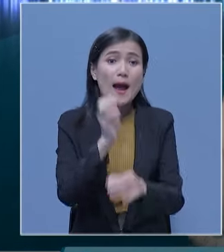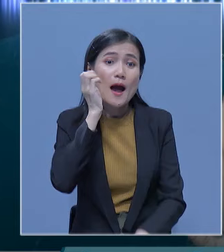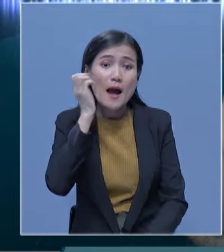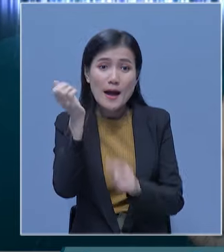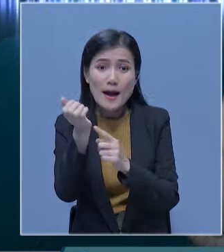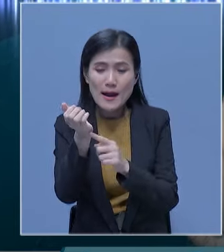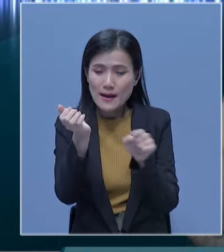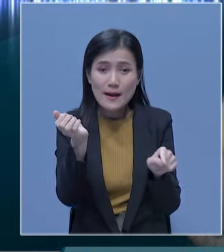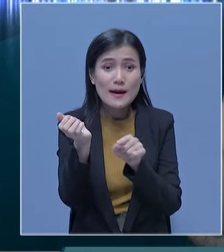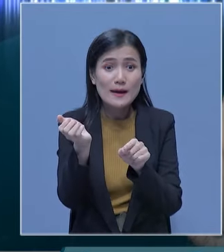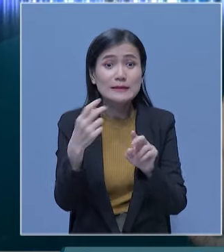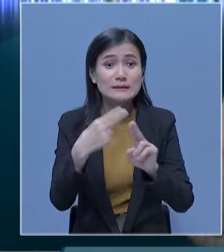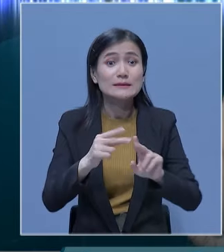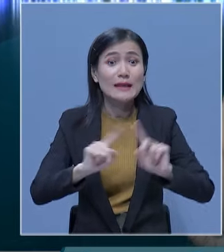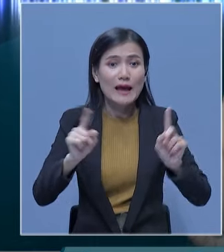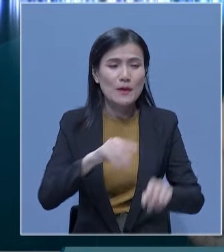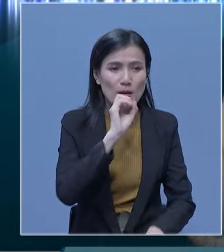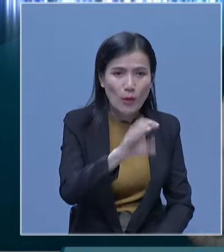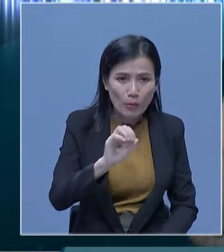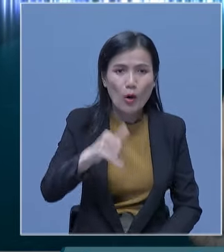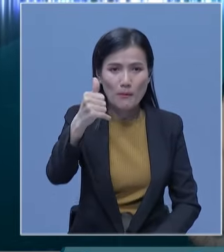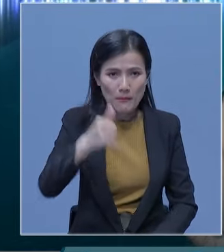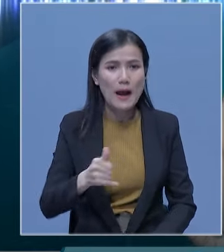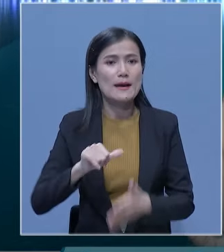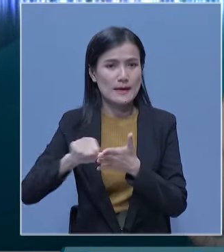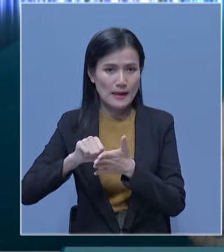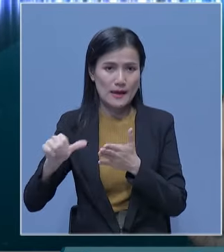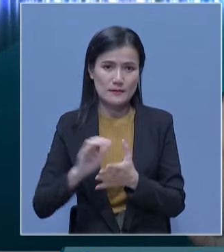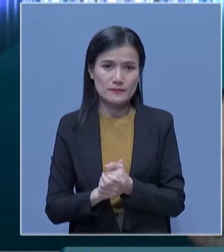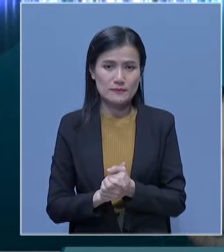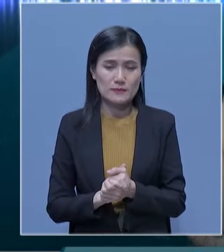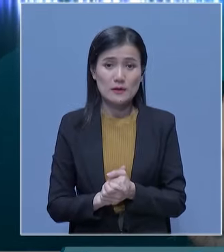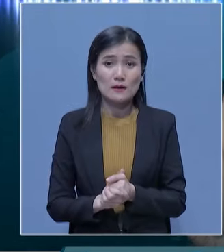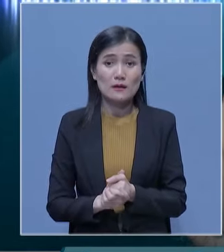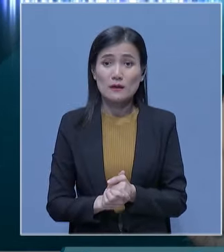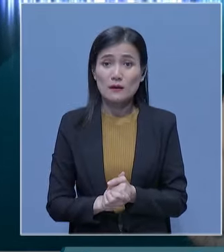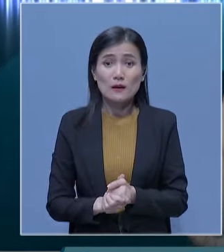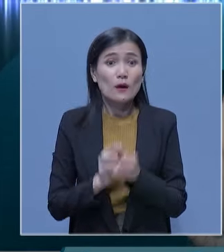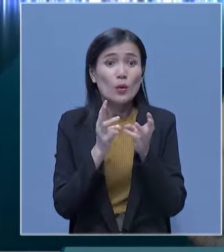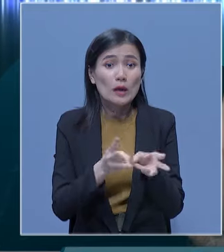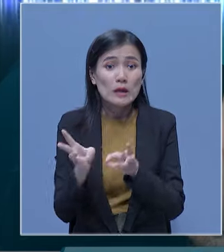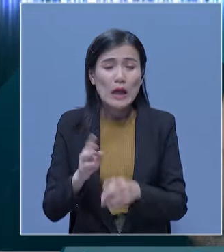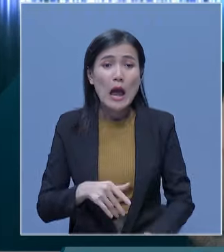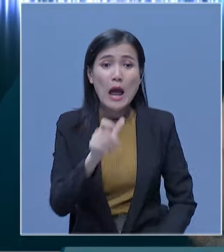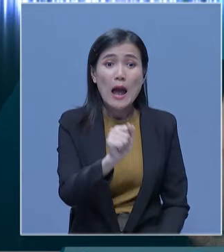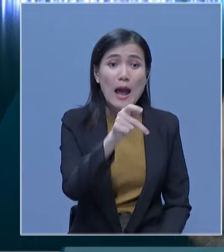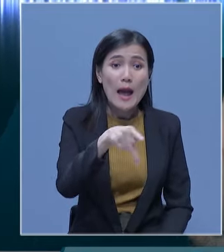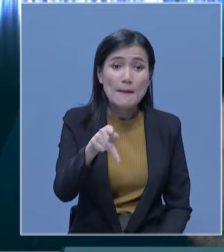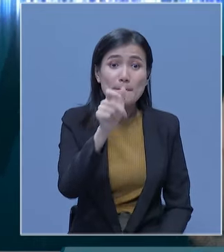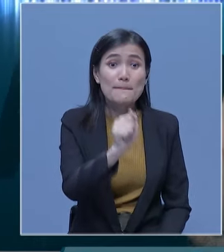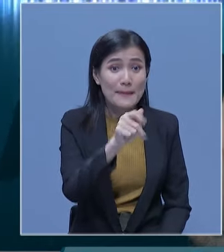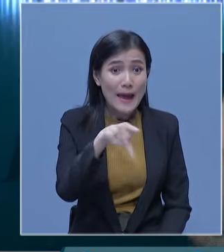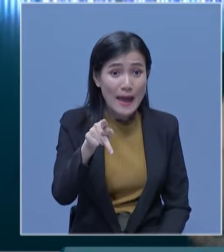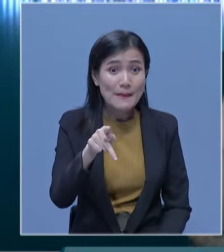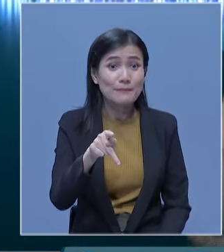แต่ขออนุญาตประชาสัมพันธ์แบบนี้นะครับ จะแจ้งผ่านกล่องข้อความในแอปพลิเคชันโมบายแบงกิ้งเท่านั้นถ้า SMS นี่คือคอลเซ็นเตอ